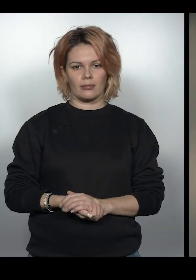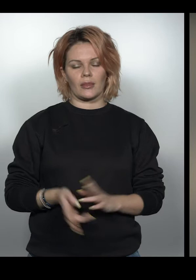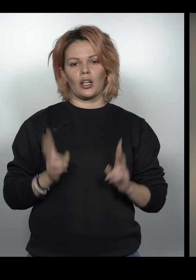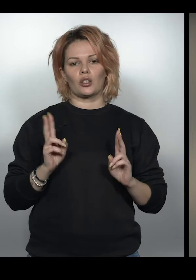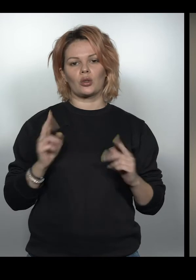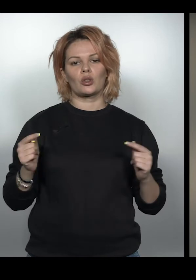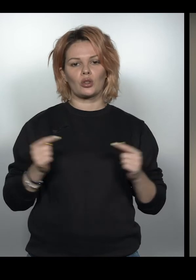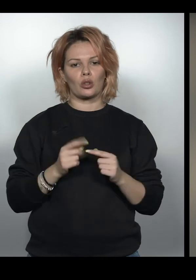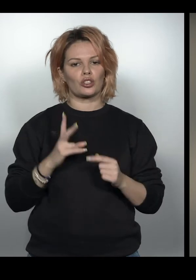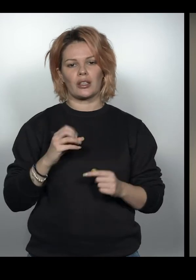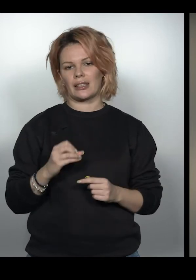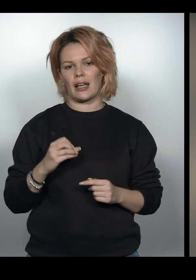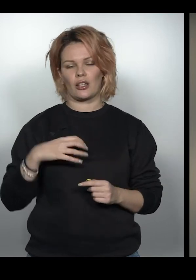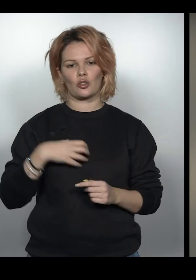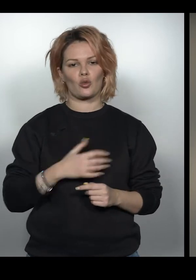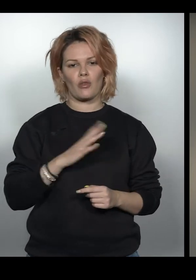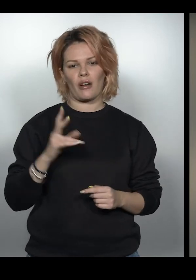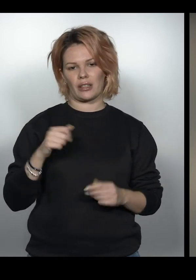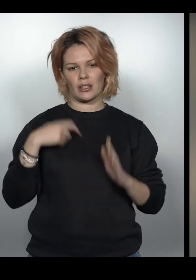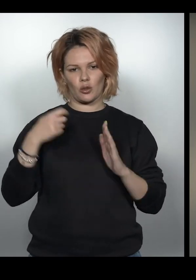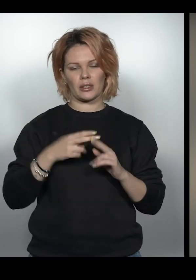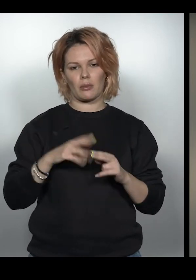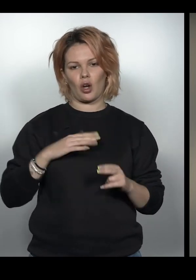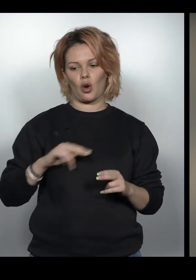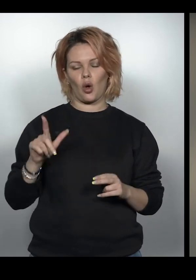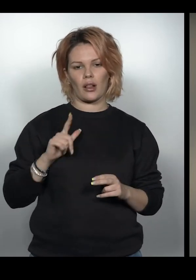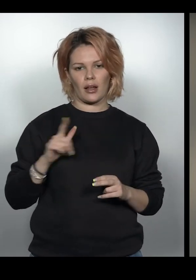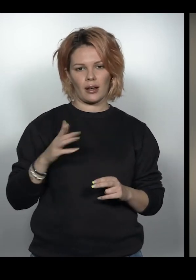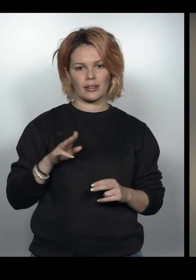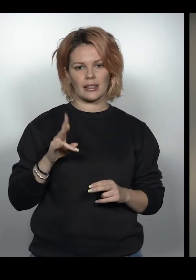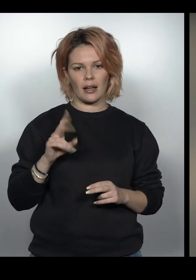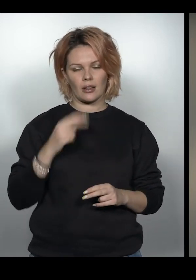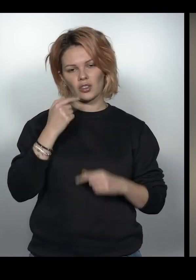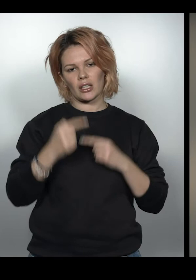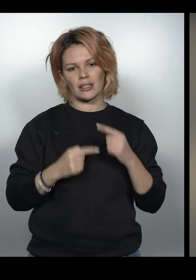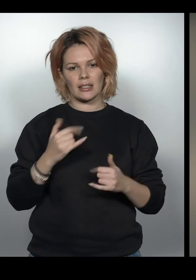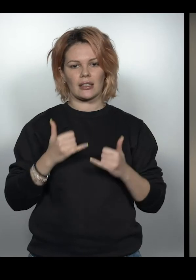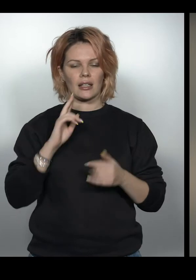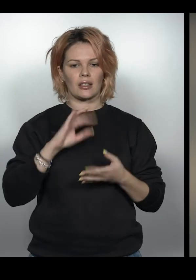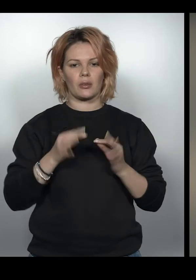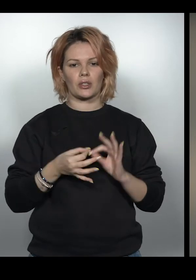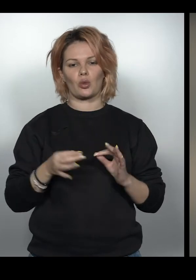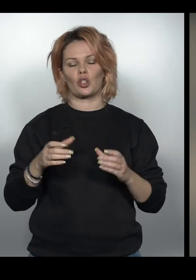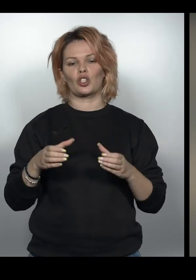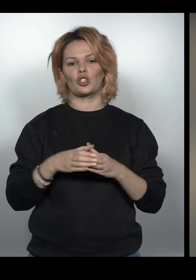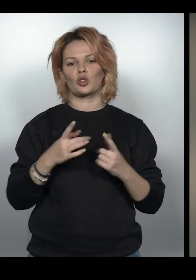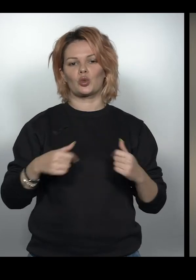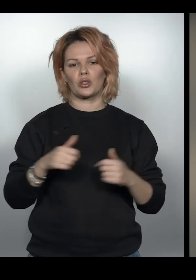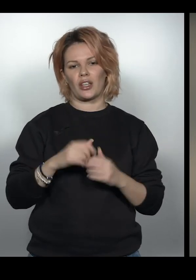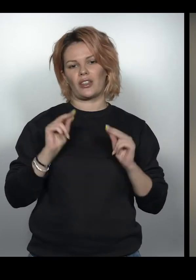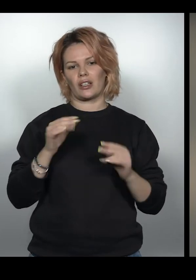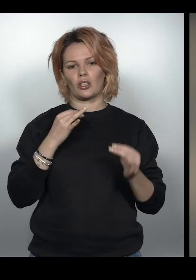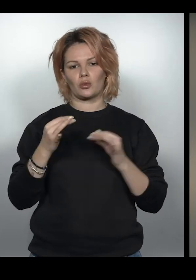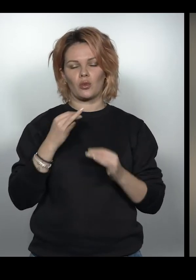От хто точно не сумував на зйомках, так це моя колега Тетяна Мацкова. Вона у традиційній для Дефлімпійської студії відвертій